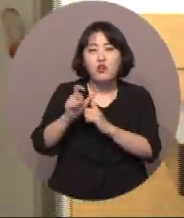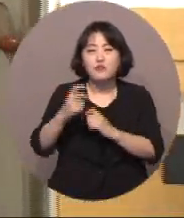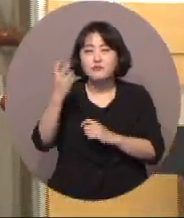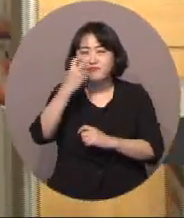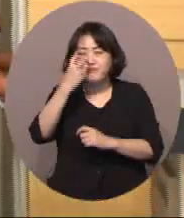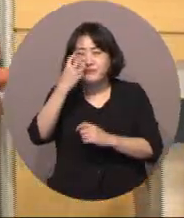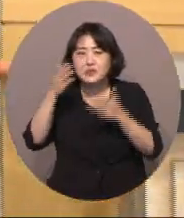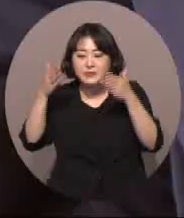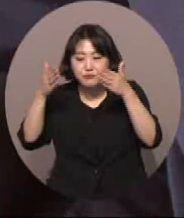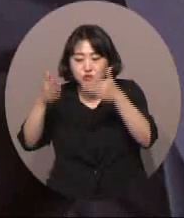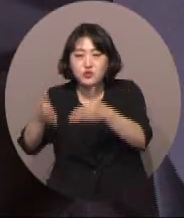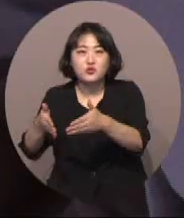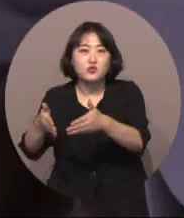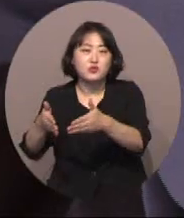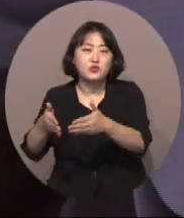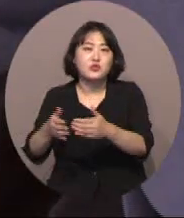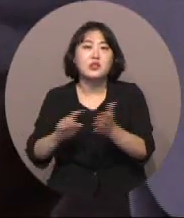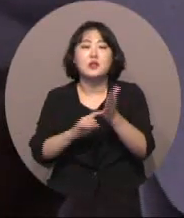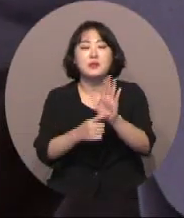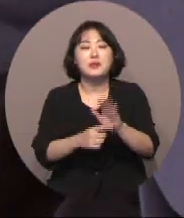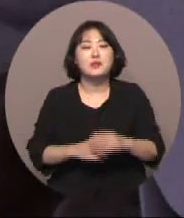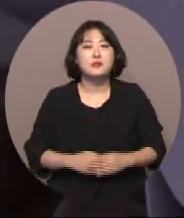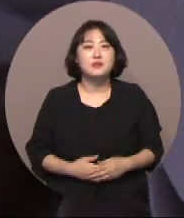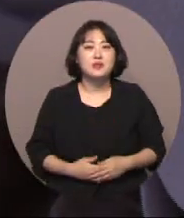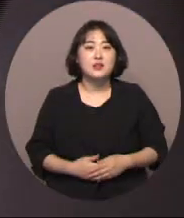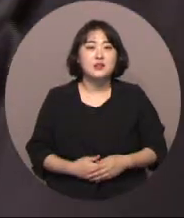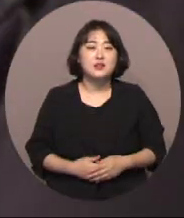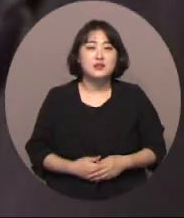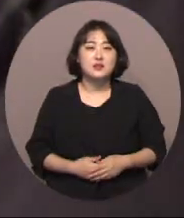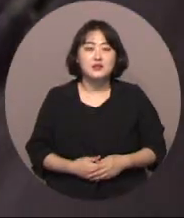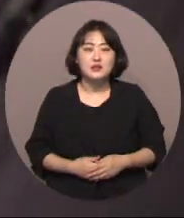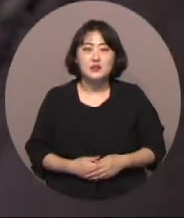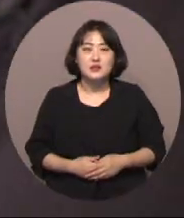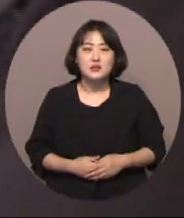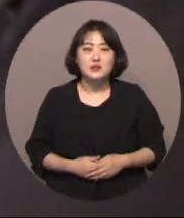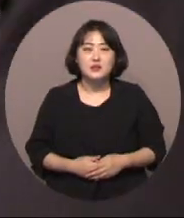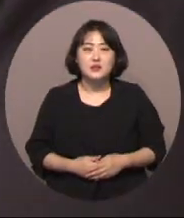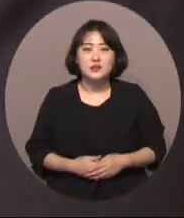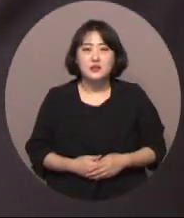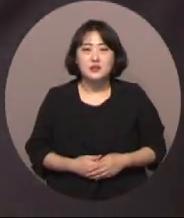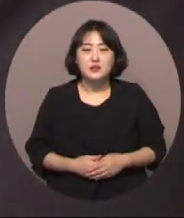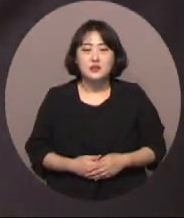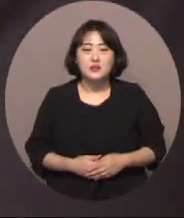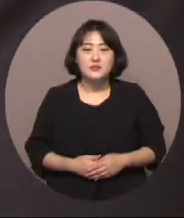증거를 모으는데 수사력을 집중하겠다고 밝혔습니다. MBC 뉴스 윤웅성입니다.